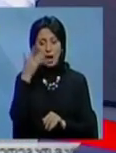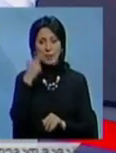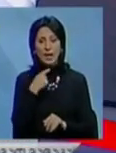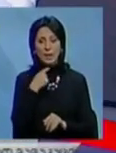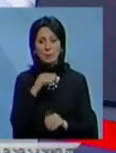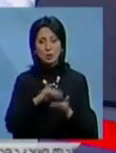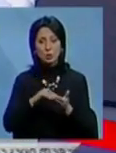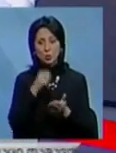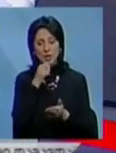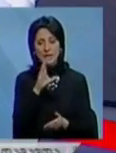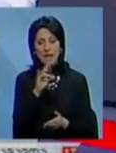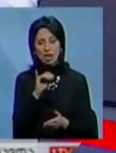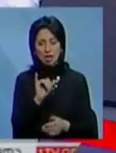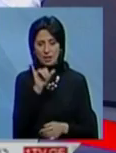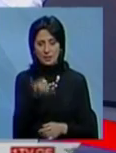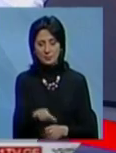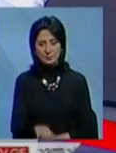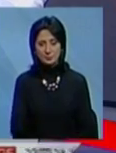ხმის ჟურნალისტი ნანა საჯაია ესტუმრა.